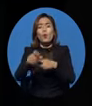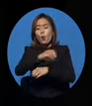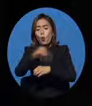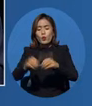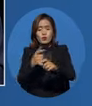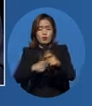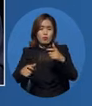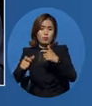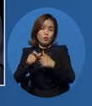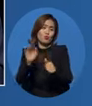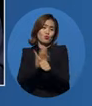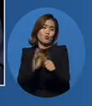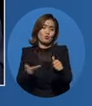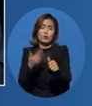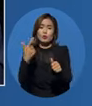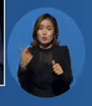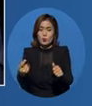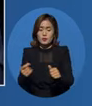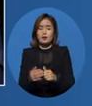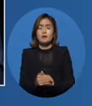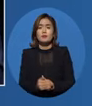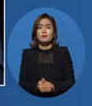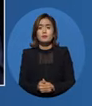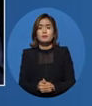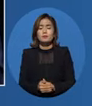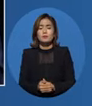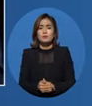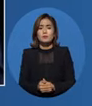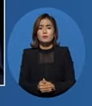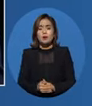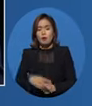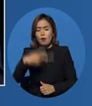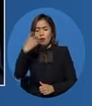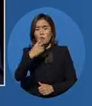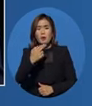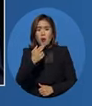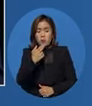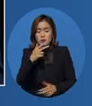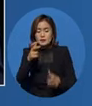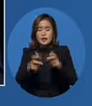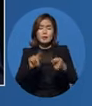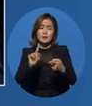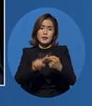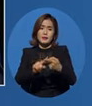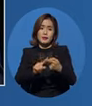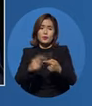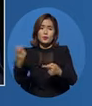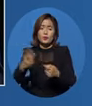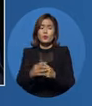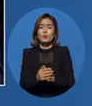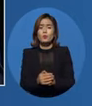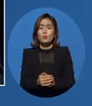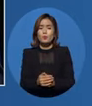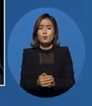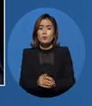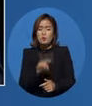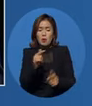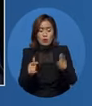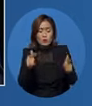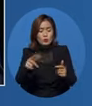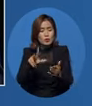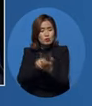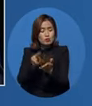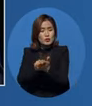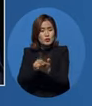라고 하는 문제가 있기 때문에 저는 이렇게 검증이 안 되는 사업 그리고 여기저기 해서 문제가 되고 있는